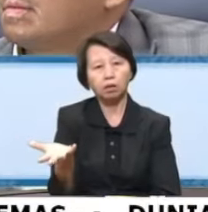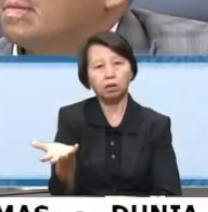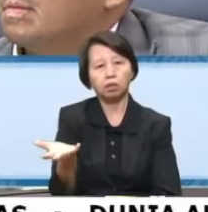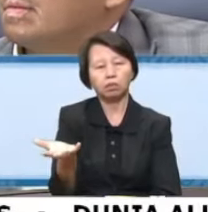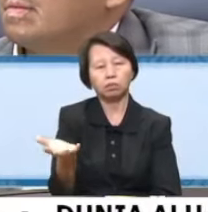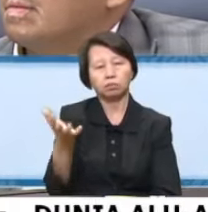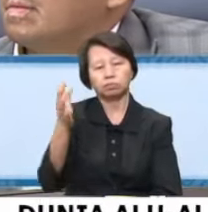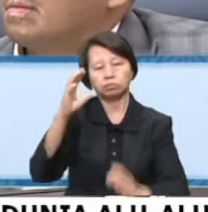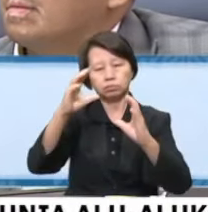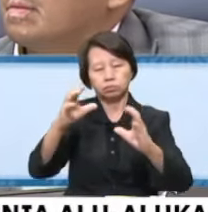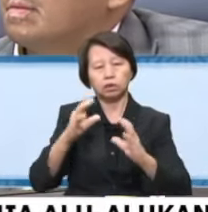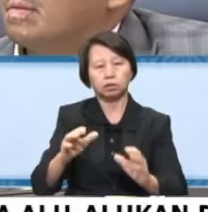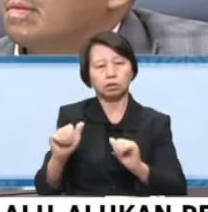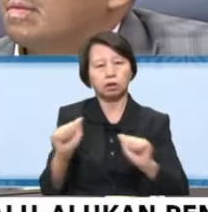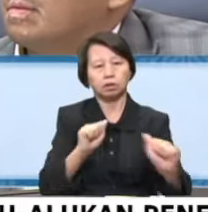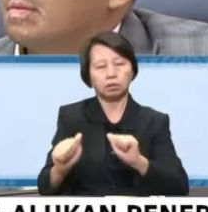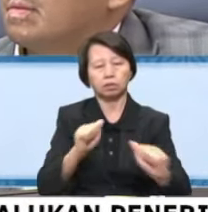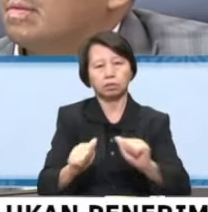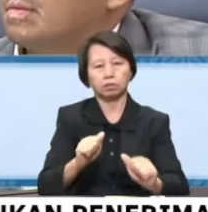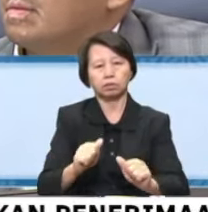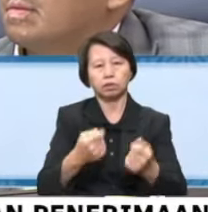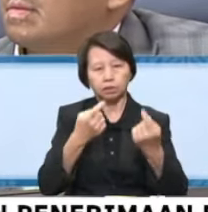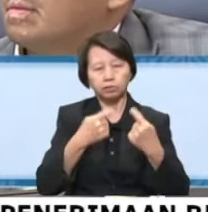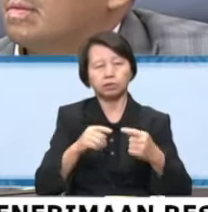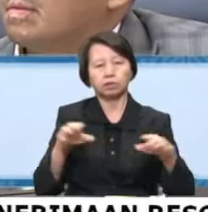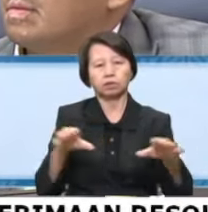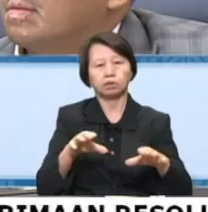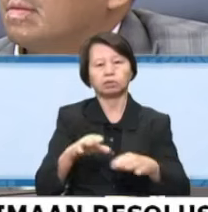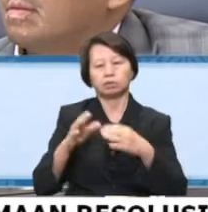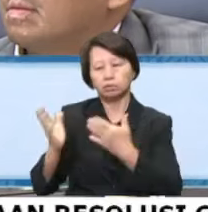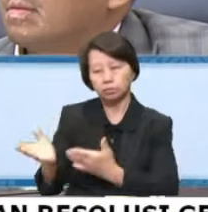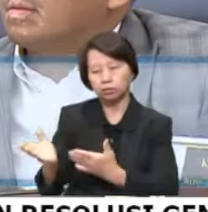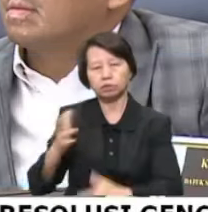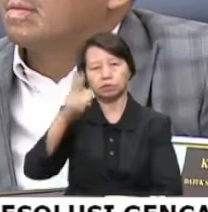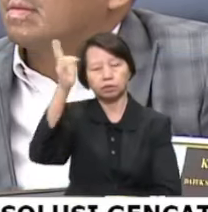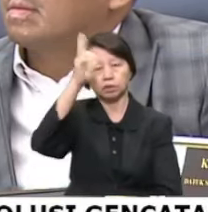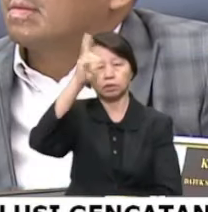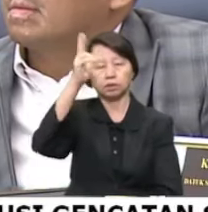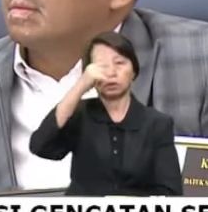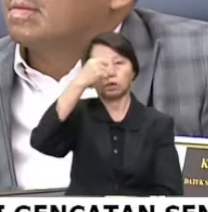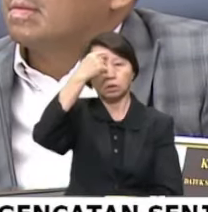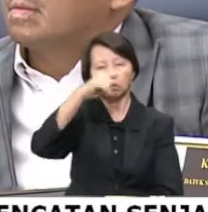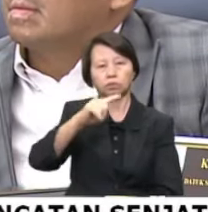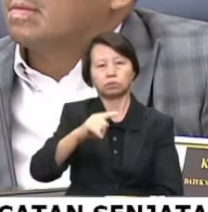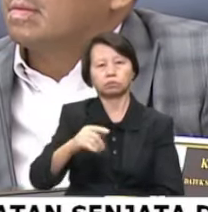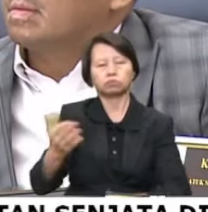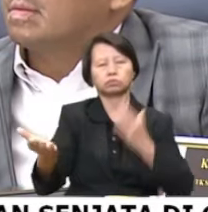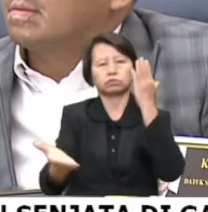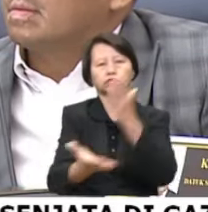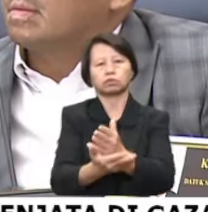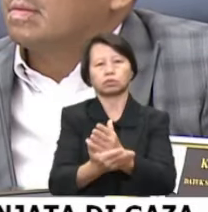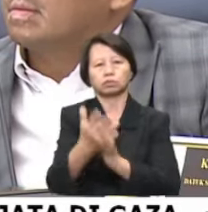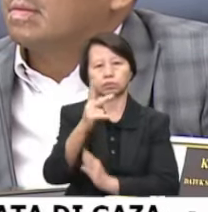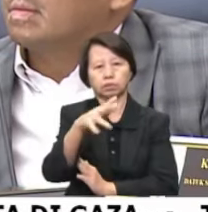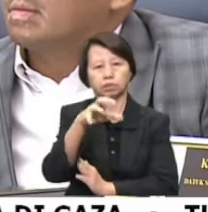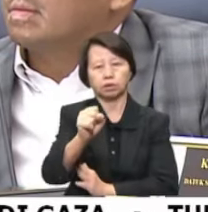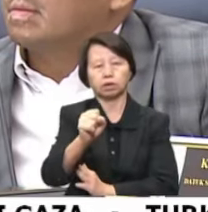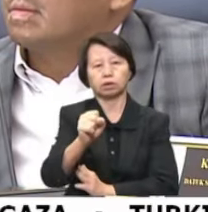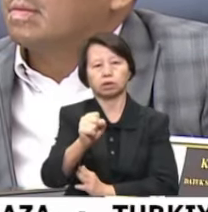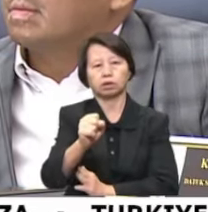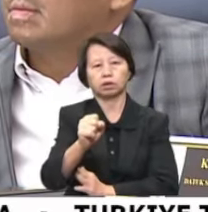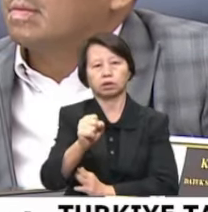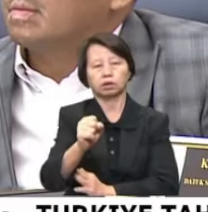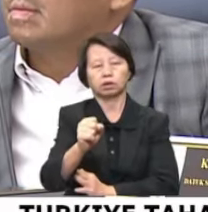langkah proaktif yang sedang diambil oleh kerajaan bagi menyekat kes-kes penderaan